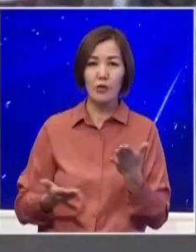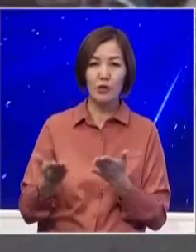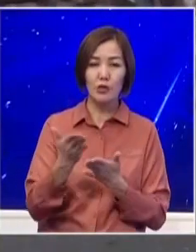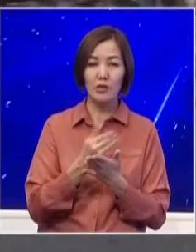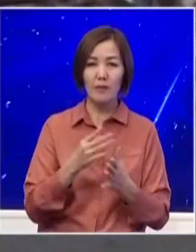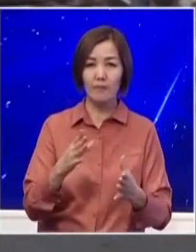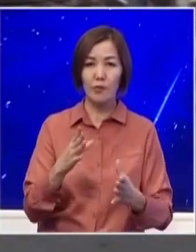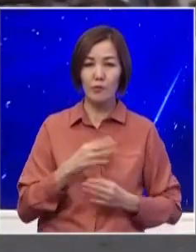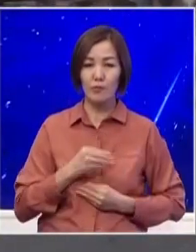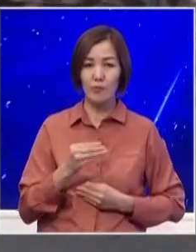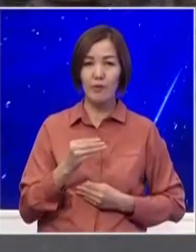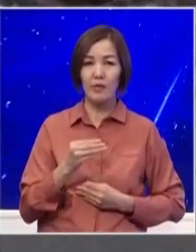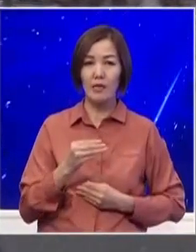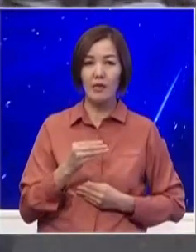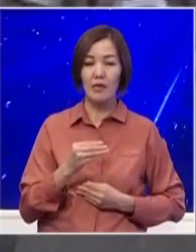үйшіміздің және де